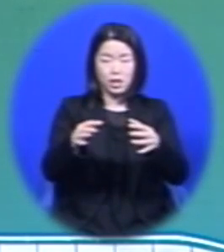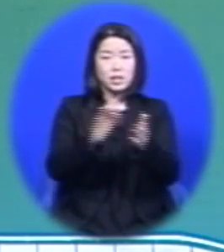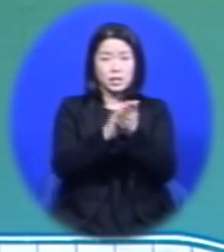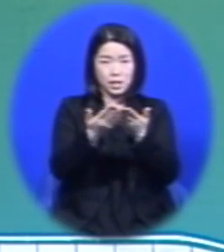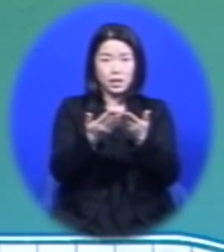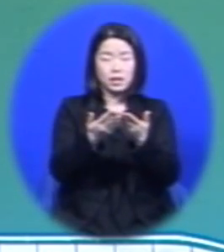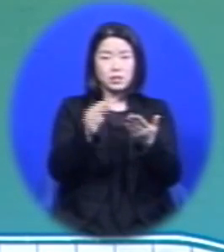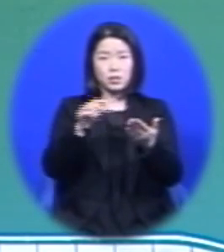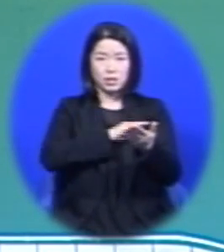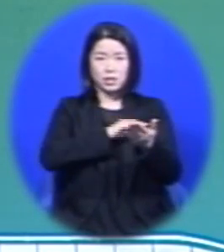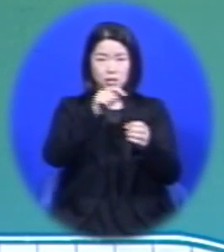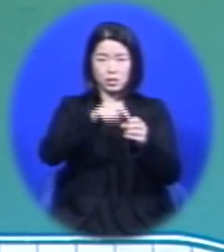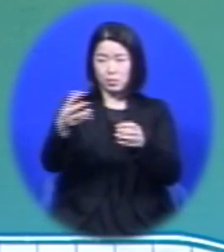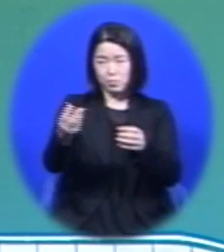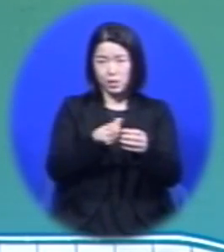따왔습니다.